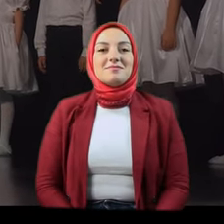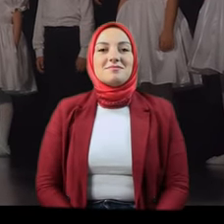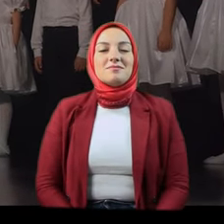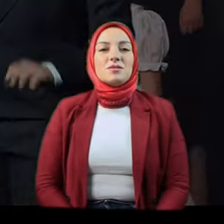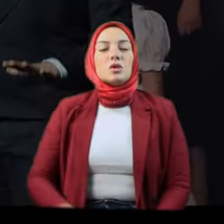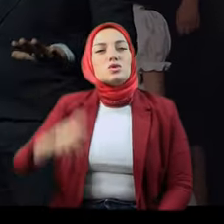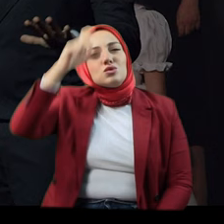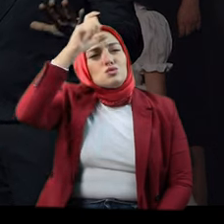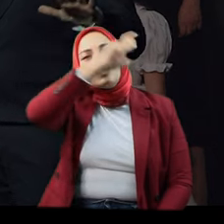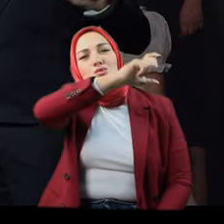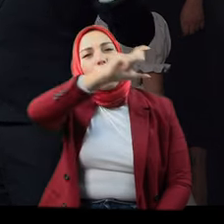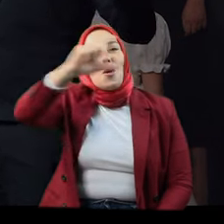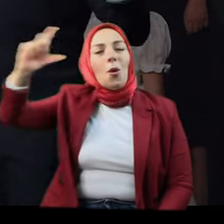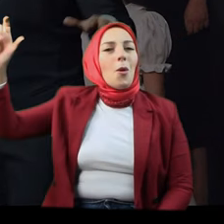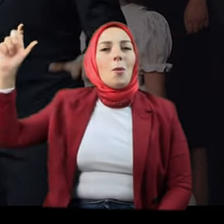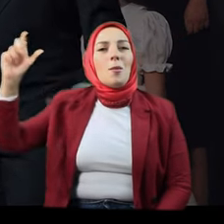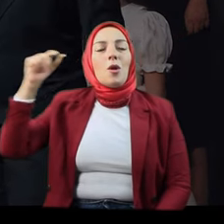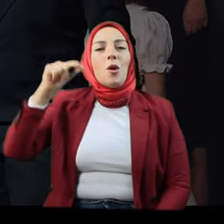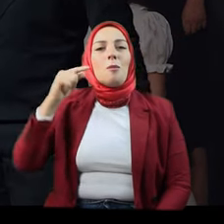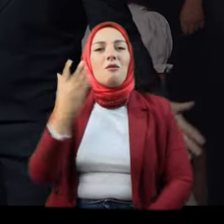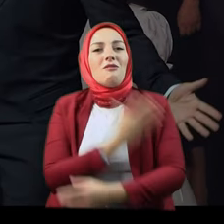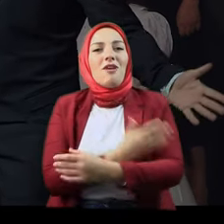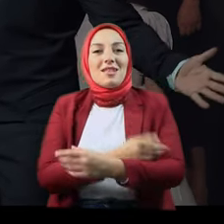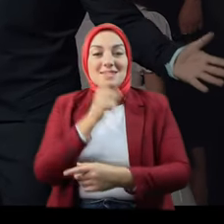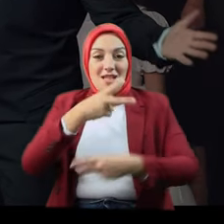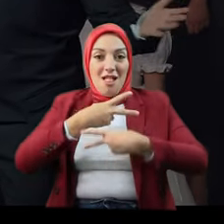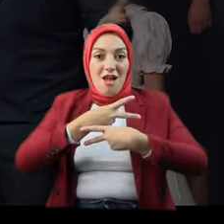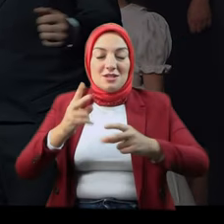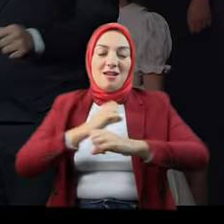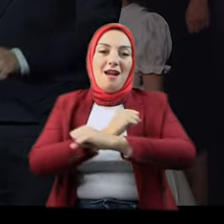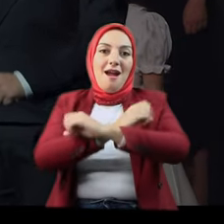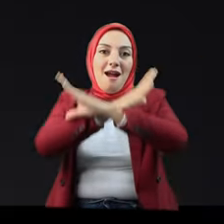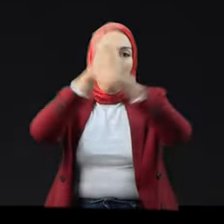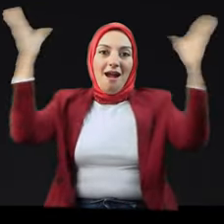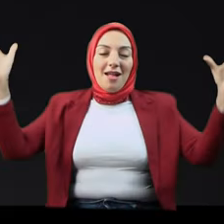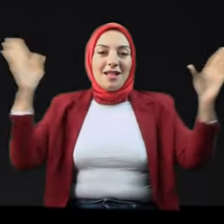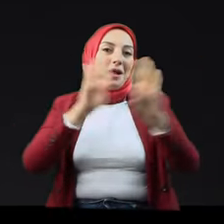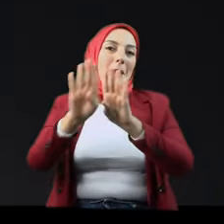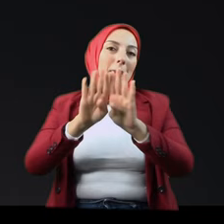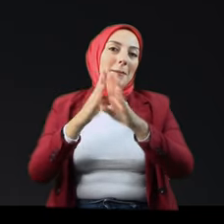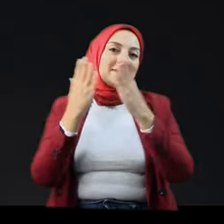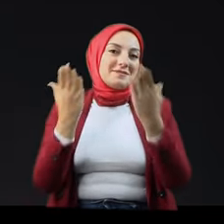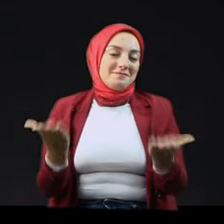anahtarını Cumhuriyetle Bu Vatana sen açtın aydınlığın